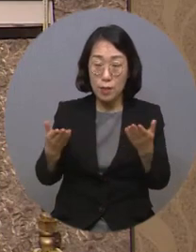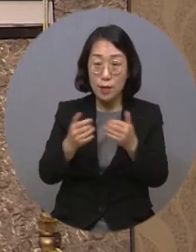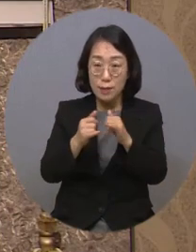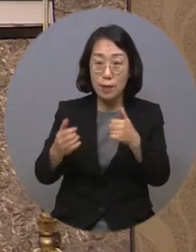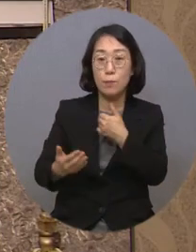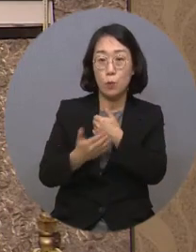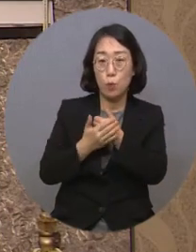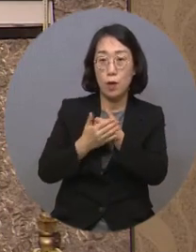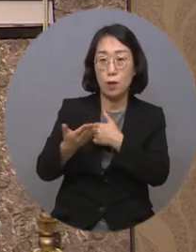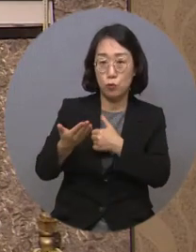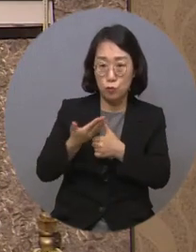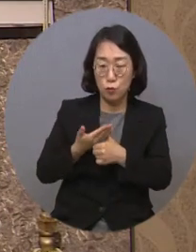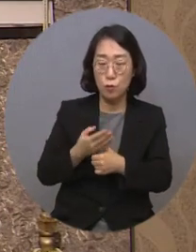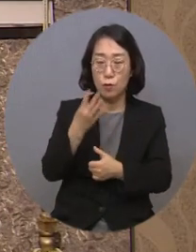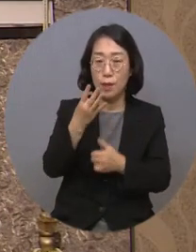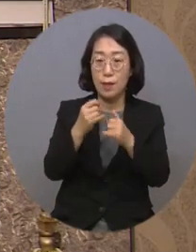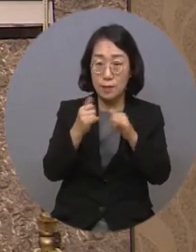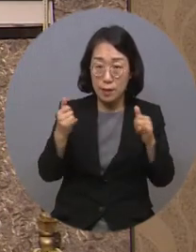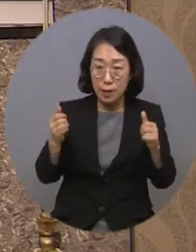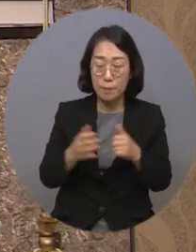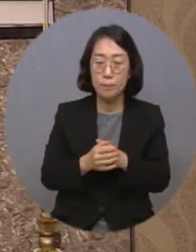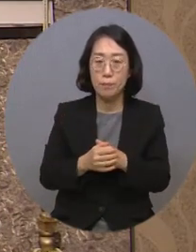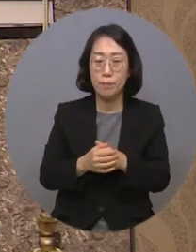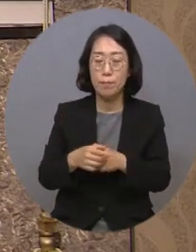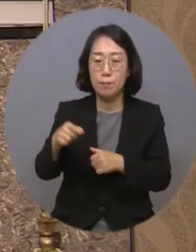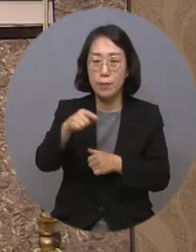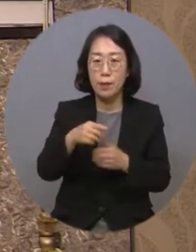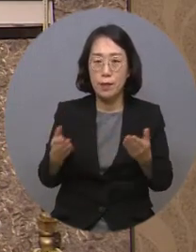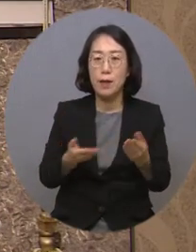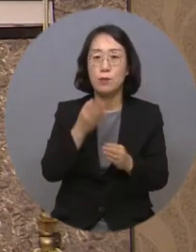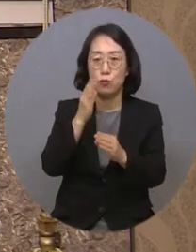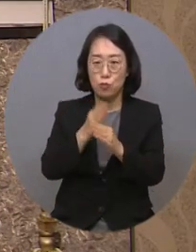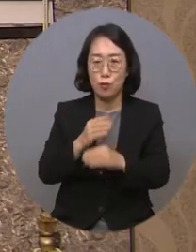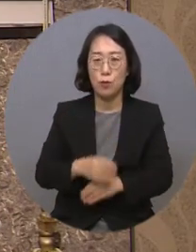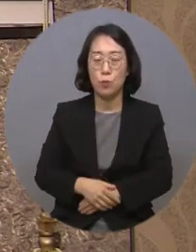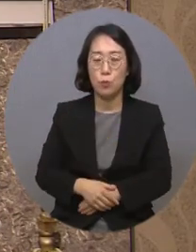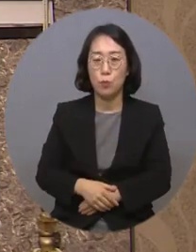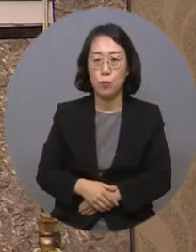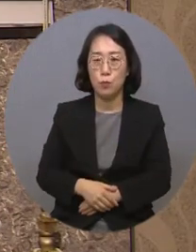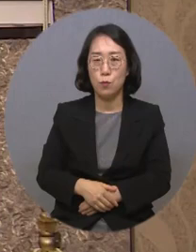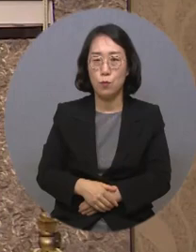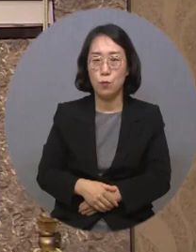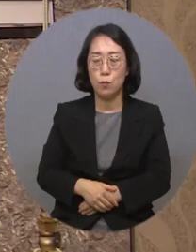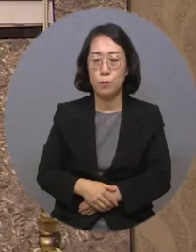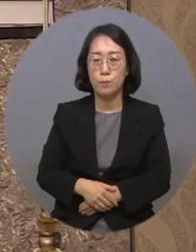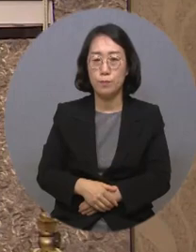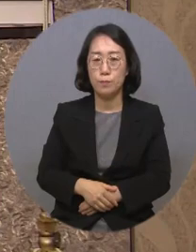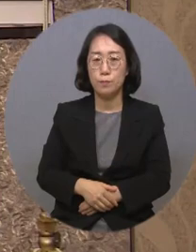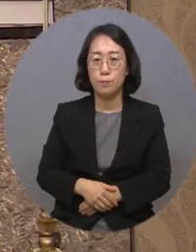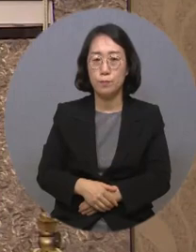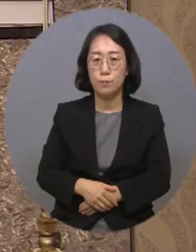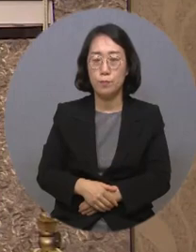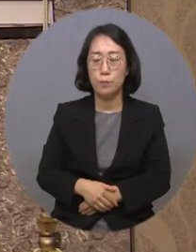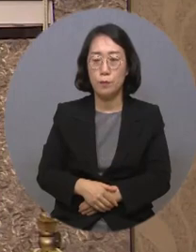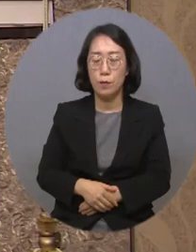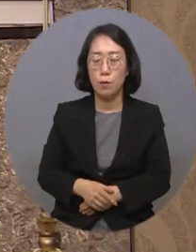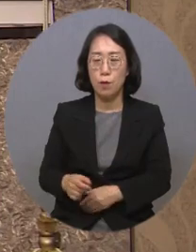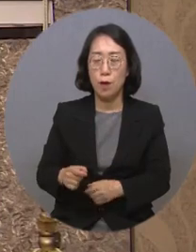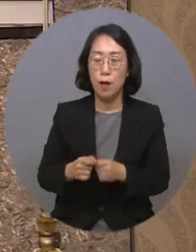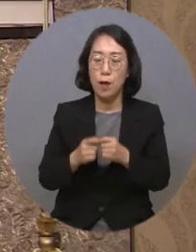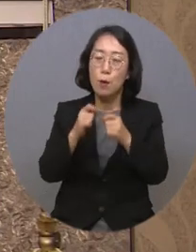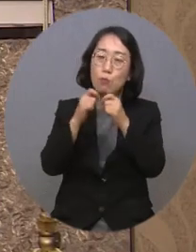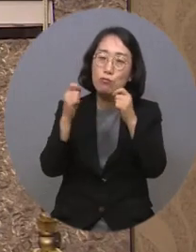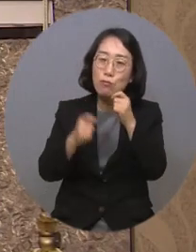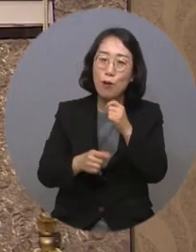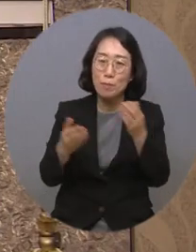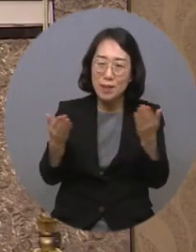주셔가지고 4명의 직원이 지금 현재 근무를 하고 있고요. 네. 저희가 이제 그 부업으로 원래 굴비를 했어요.